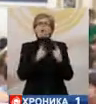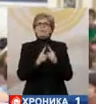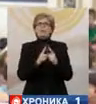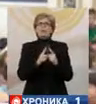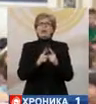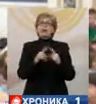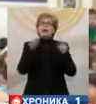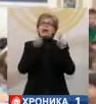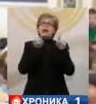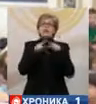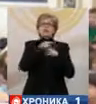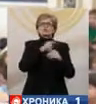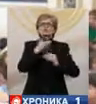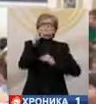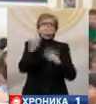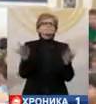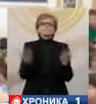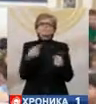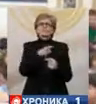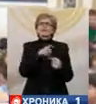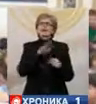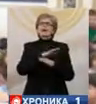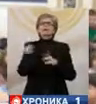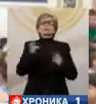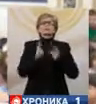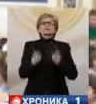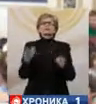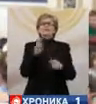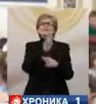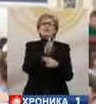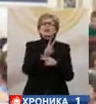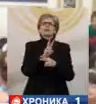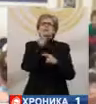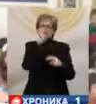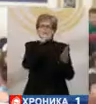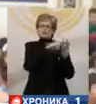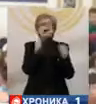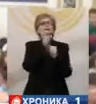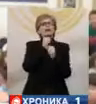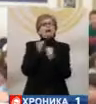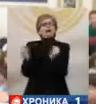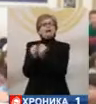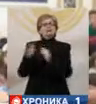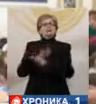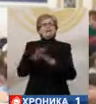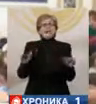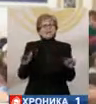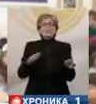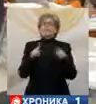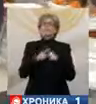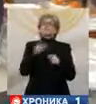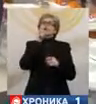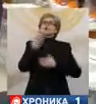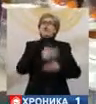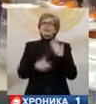Ali također to je literatura iz koje učitelji i vaspitači mogu da rade sa decom, a također i njihovi